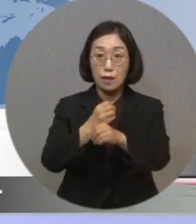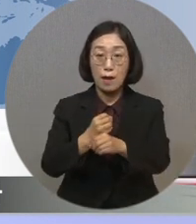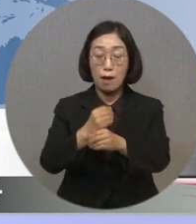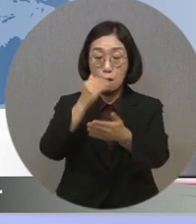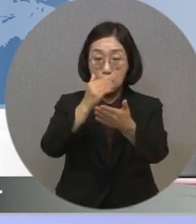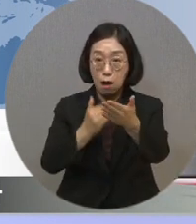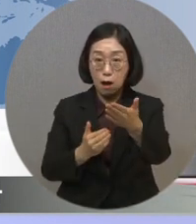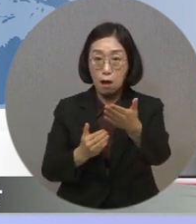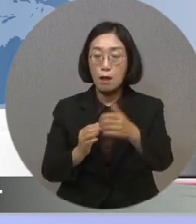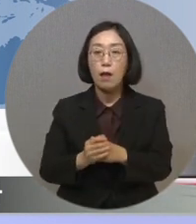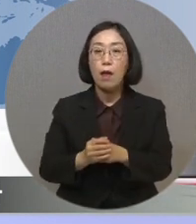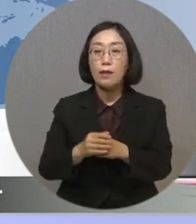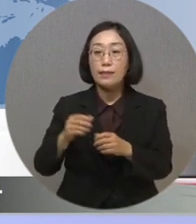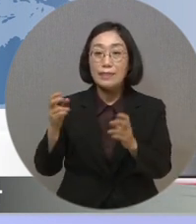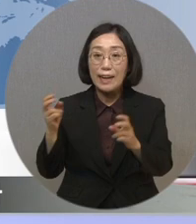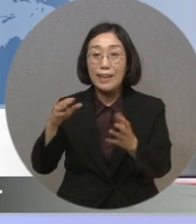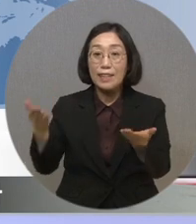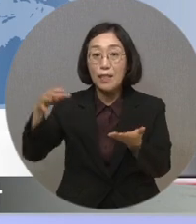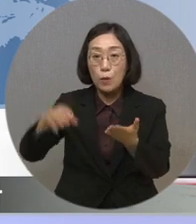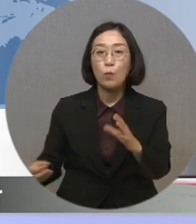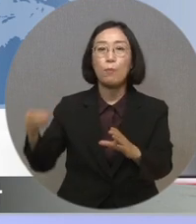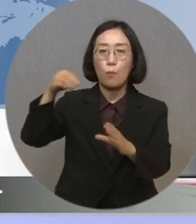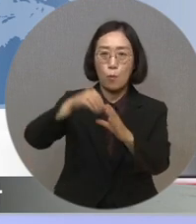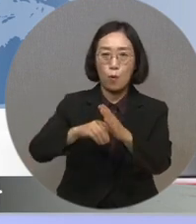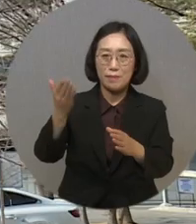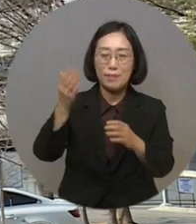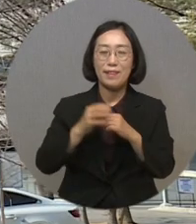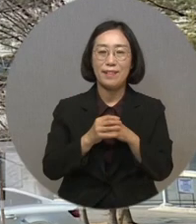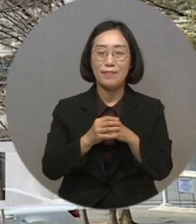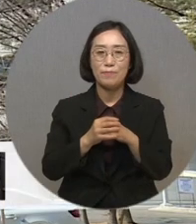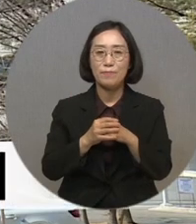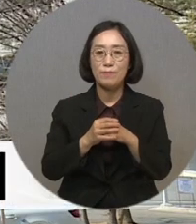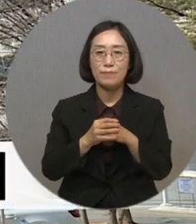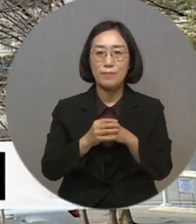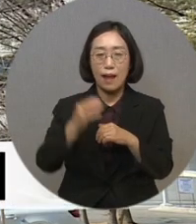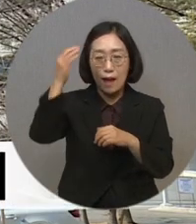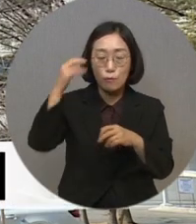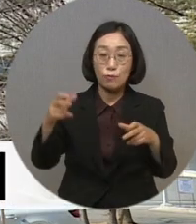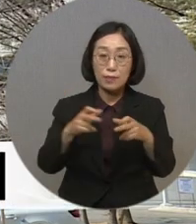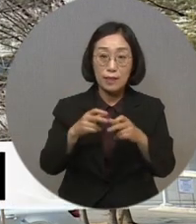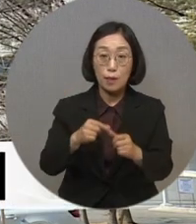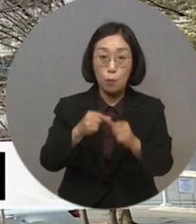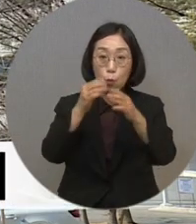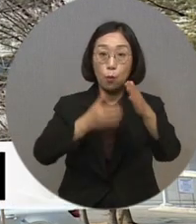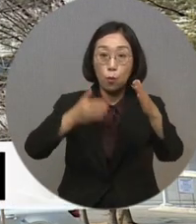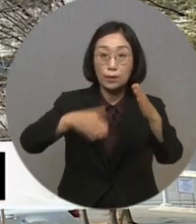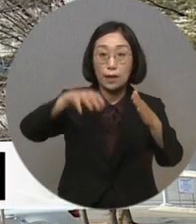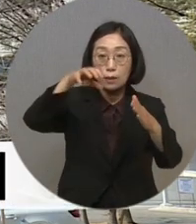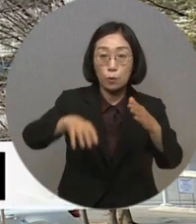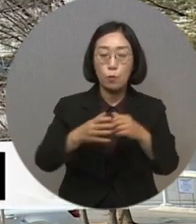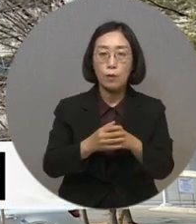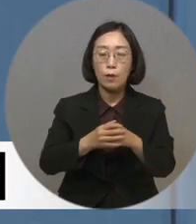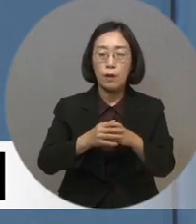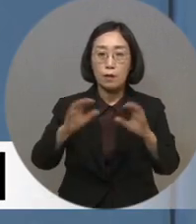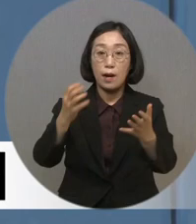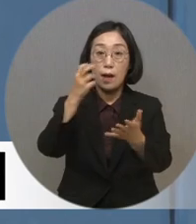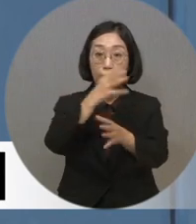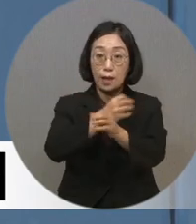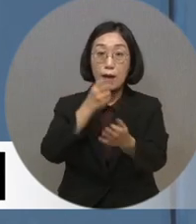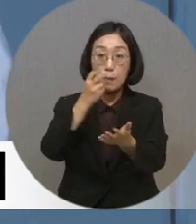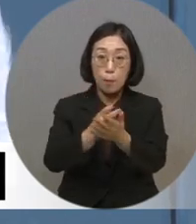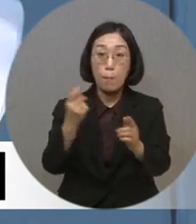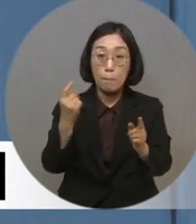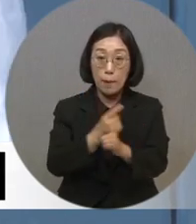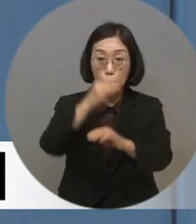장애인 표준 사업장이 추가된 겁니다 한국 장애인고용공단은 국가계약법 시행령에서